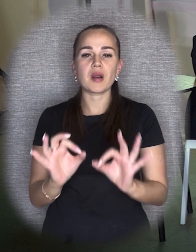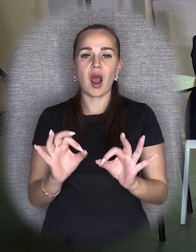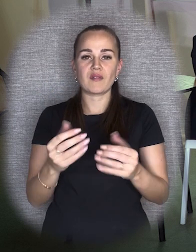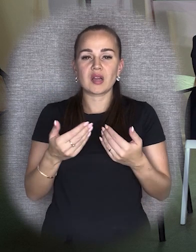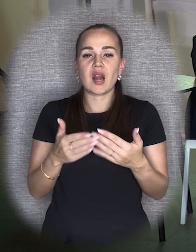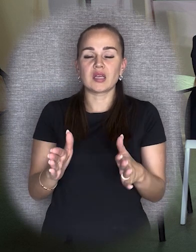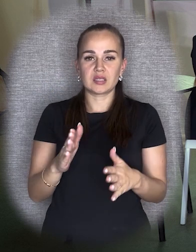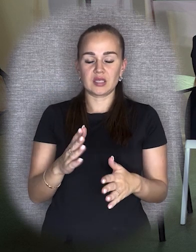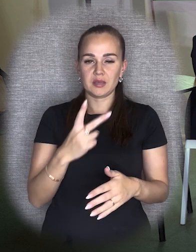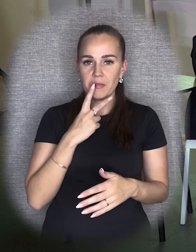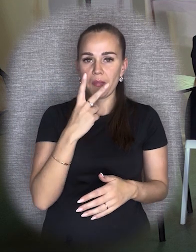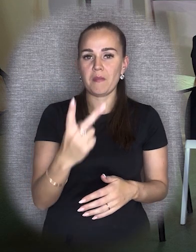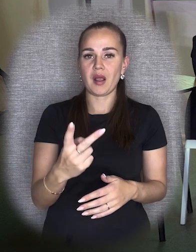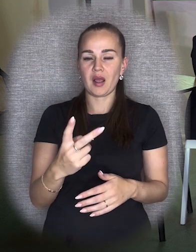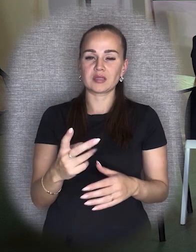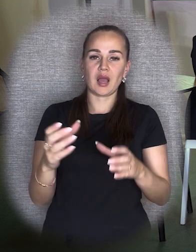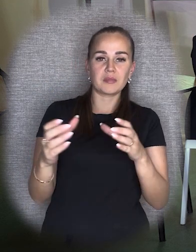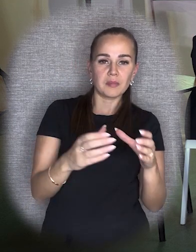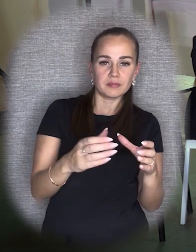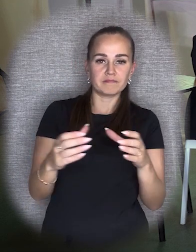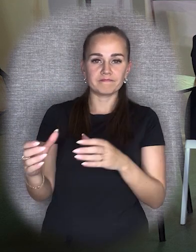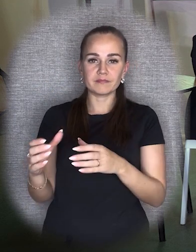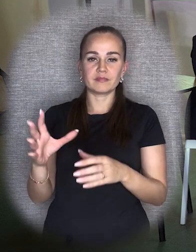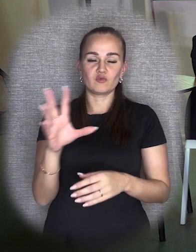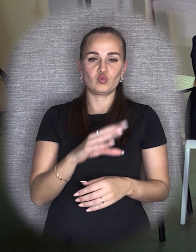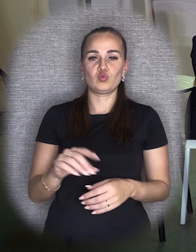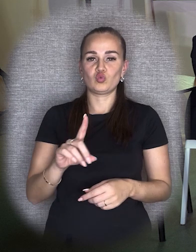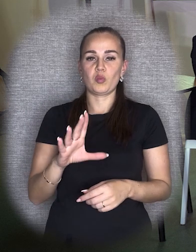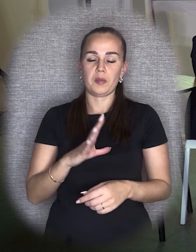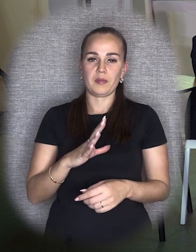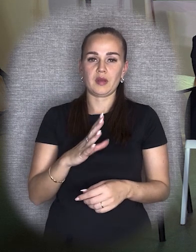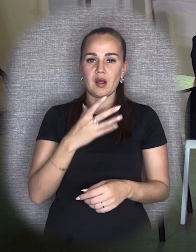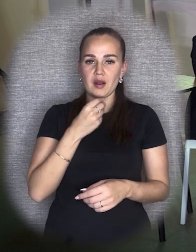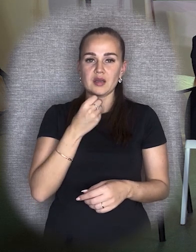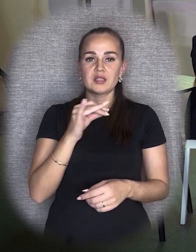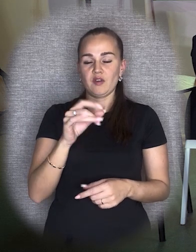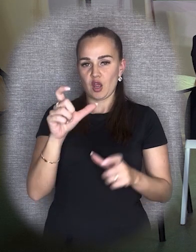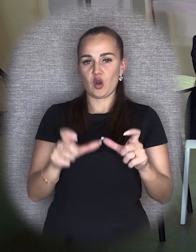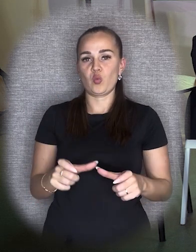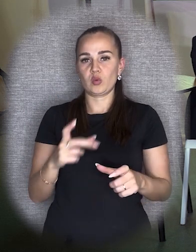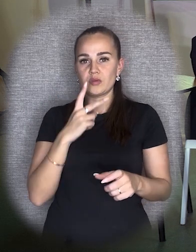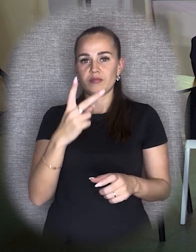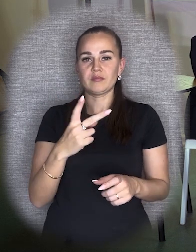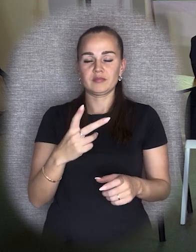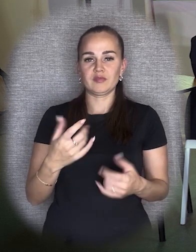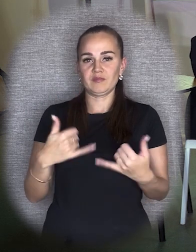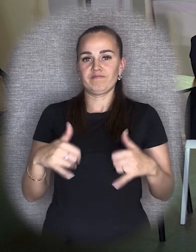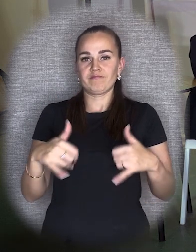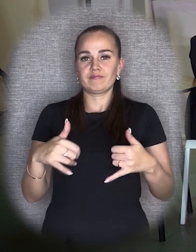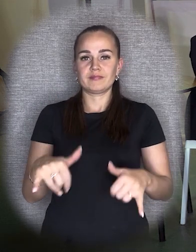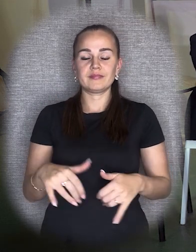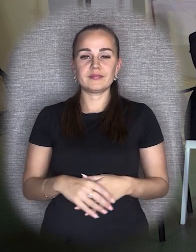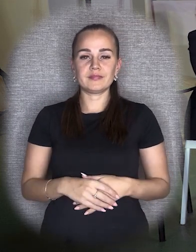раскрыть, разложить, подвинуть, переставить. Вот, так что как-то вот таким образом все сложилось у